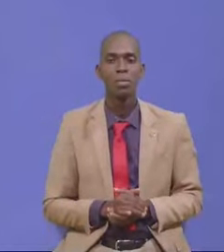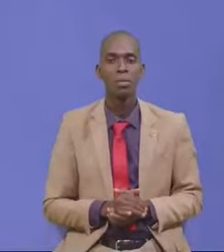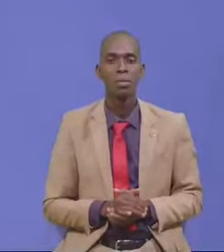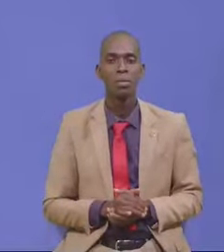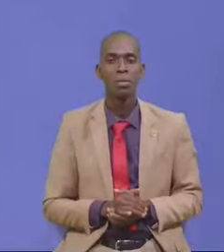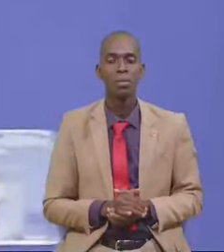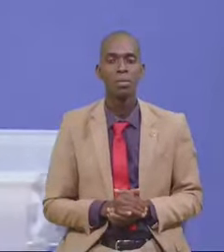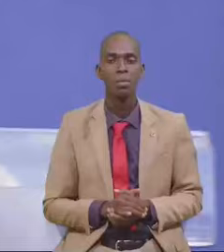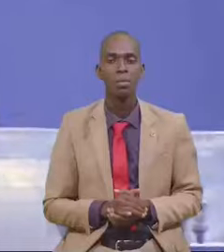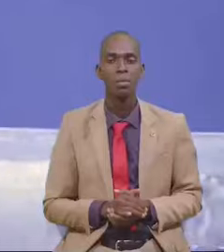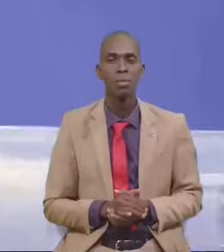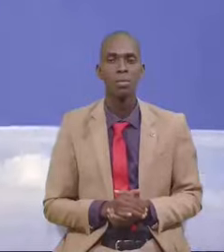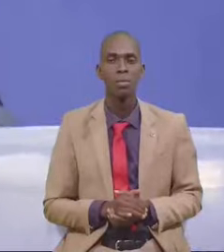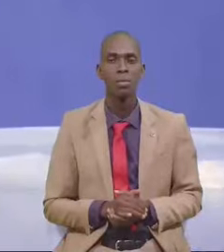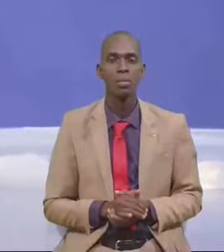vérité.